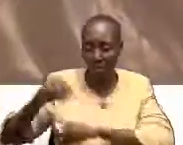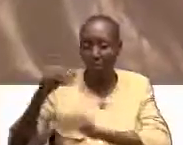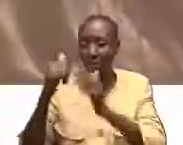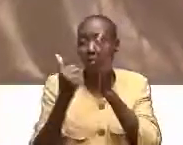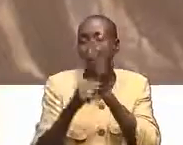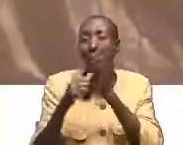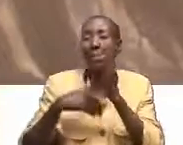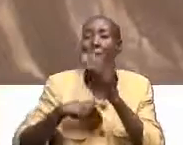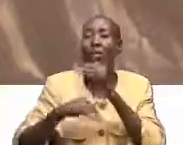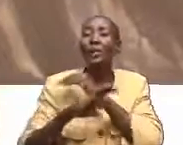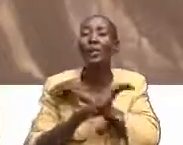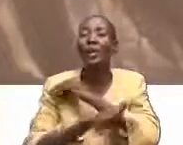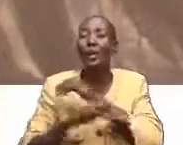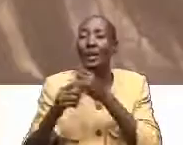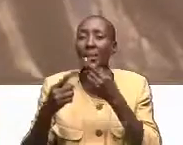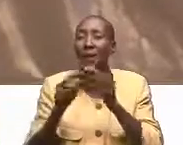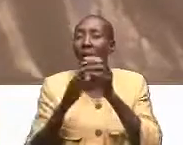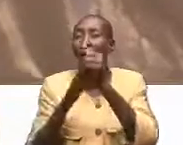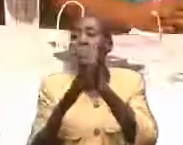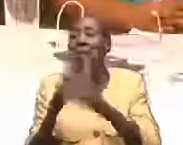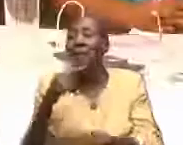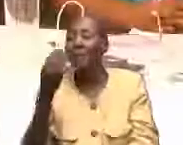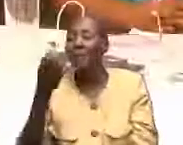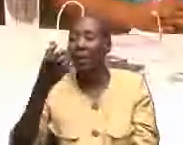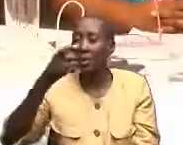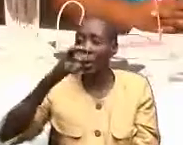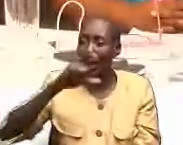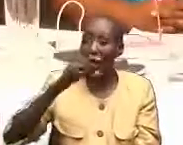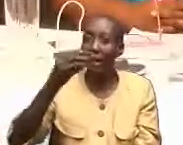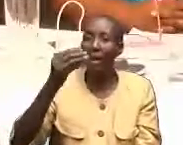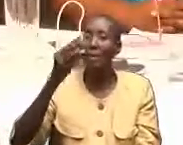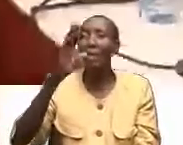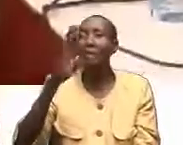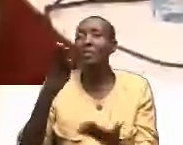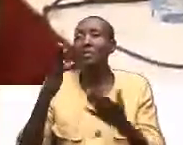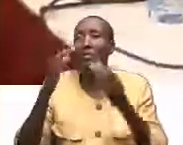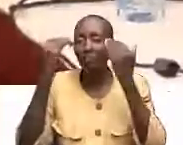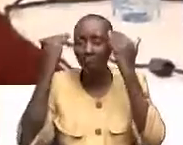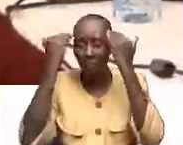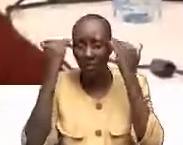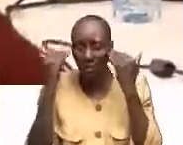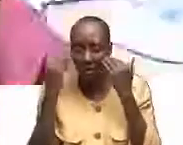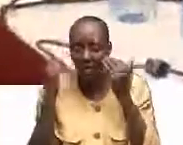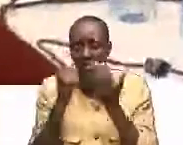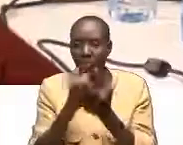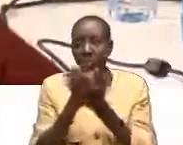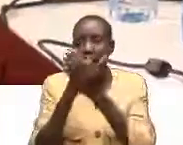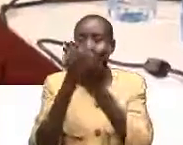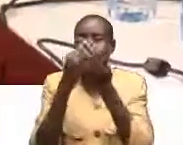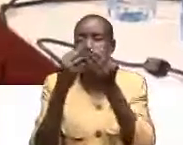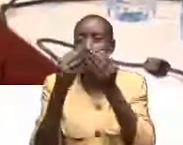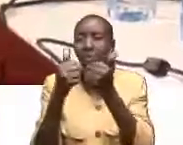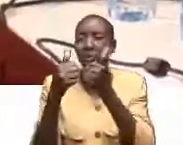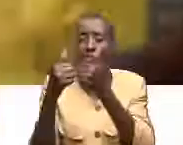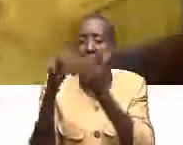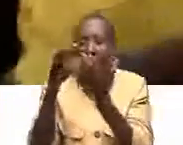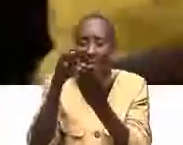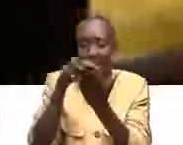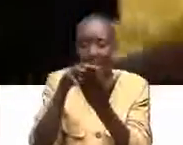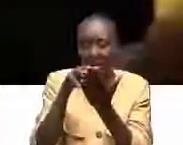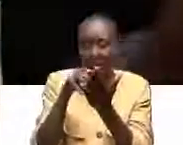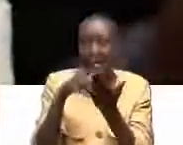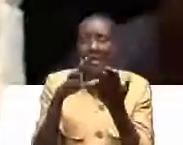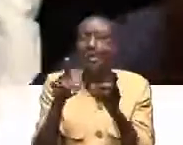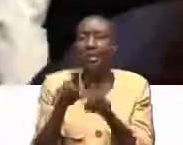alipendekeza kuongezwa kwa fedha katika idara ya mahakama ili kutatua kesi kwa wakati ufao. Hii ikiafikiana na maombi ya rais wa mahakama